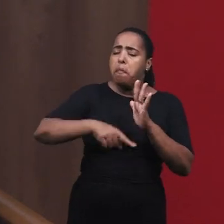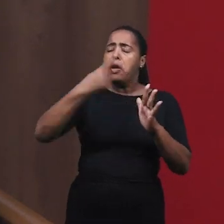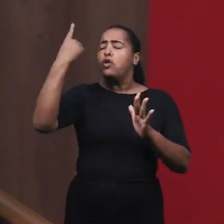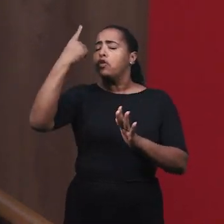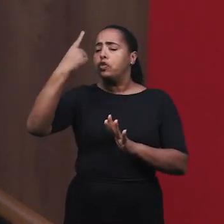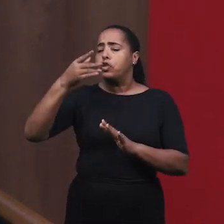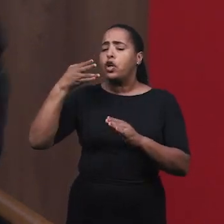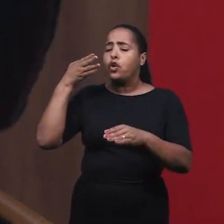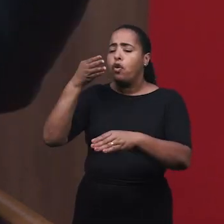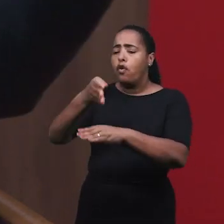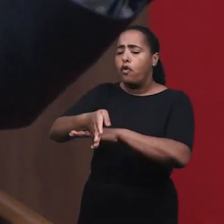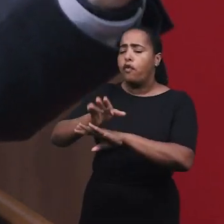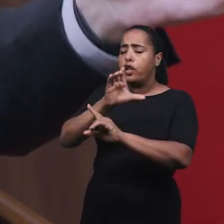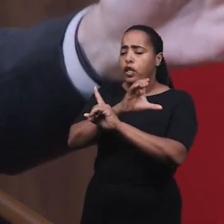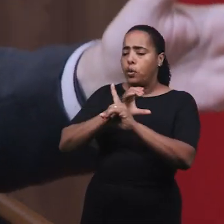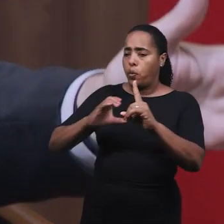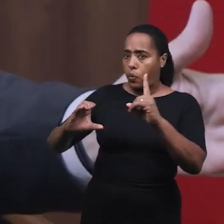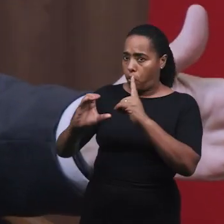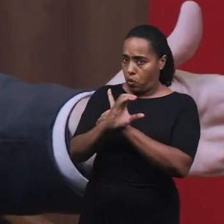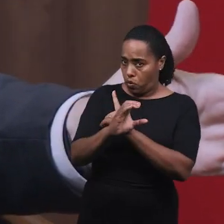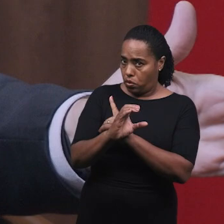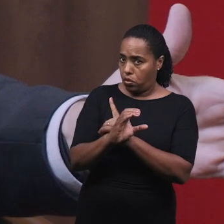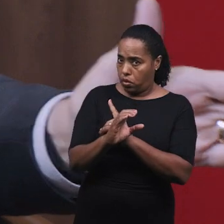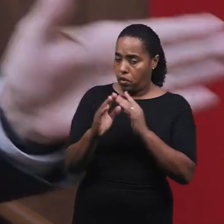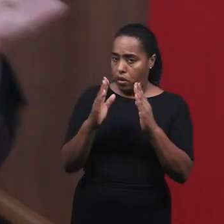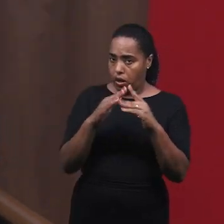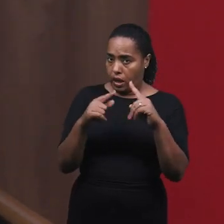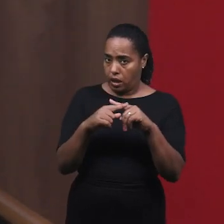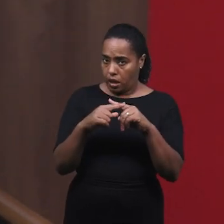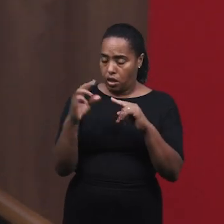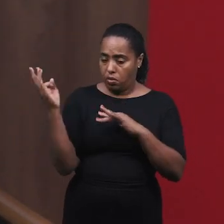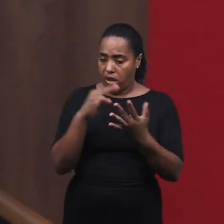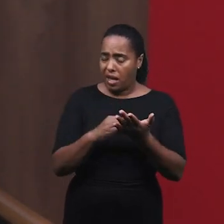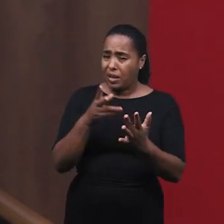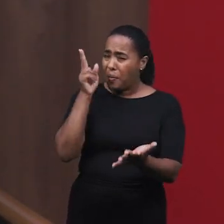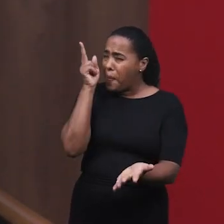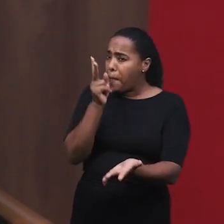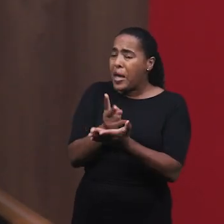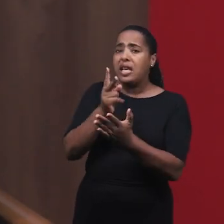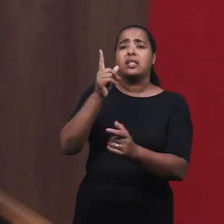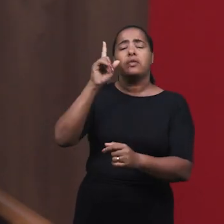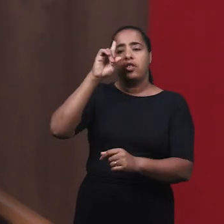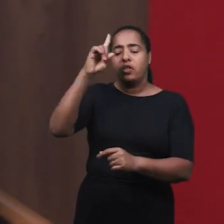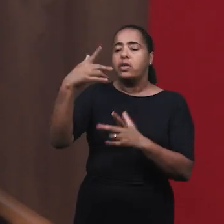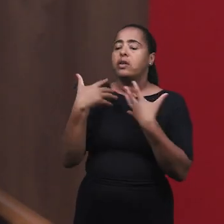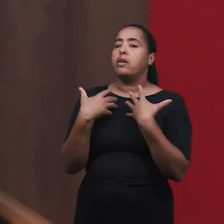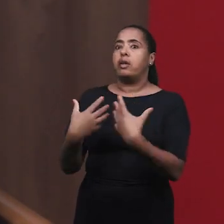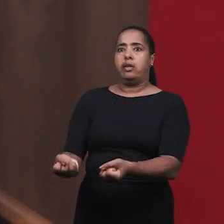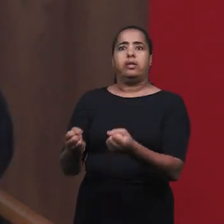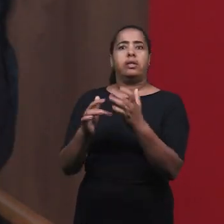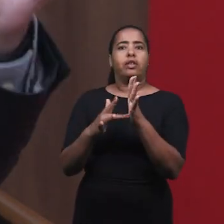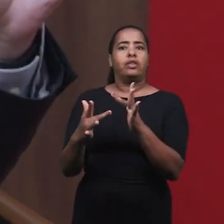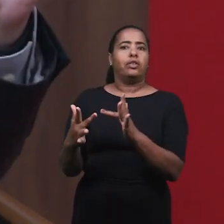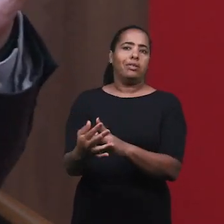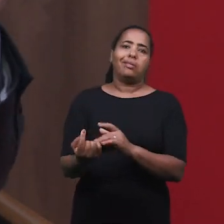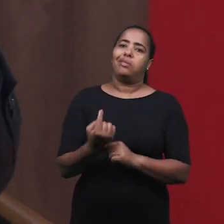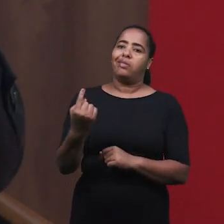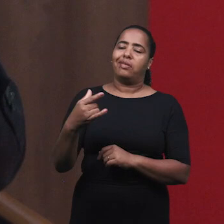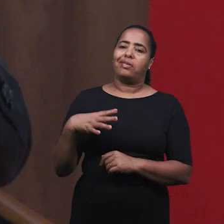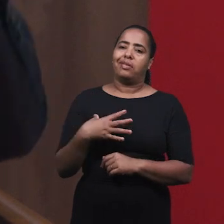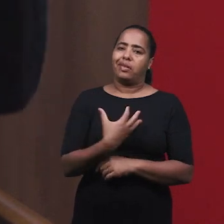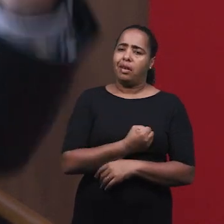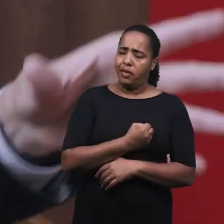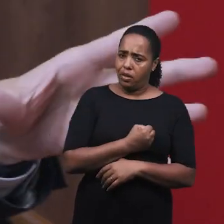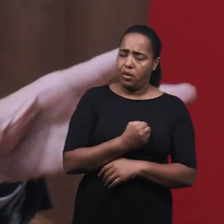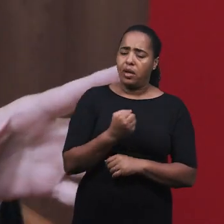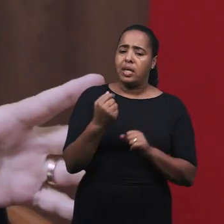je suis allé à la rencontre dans une autre église, ce jour même, j'ai accepté le Seigneur Jésus comme sauveur. Je me suis donné à lui.